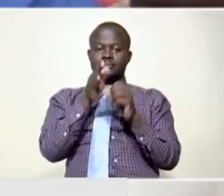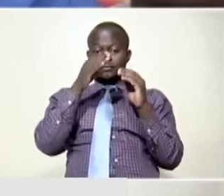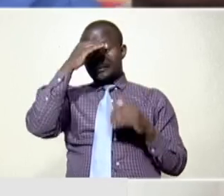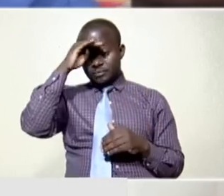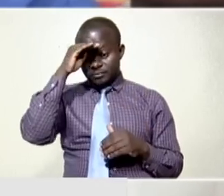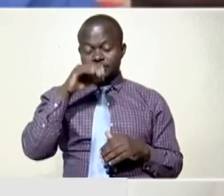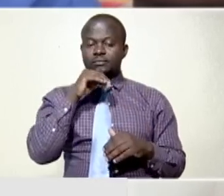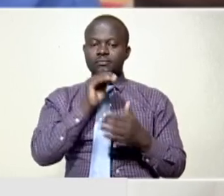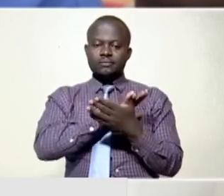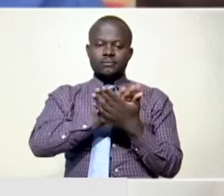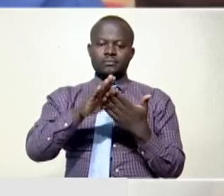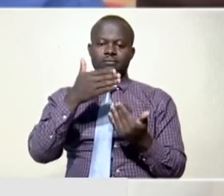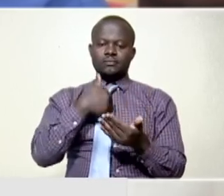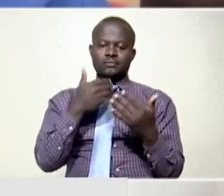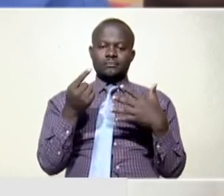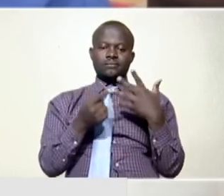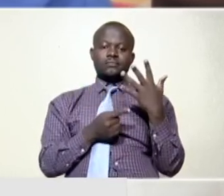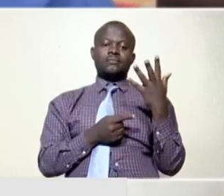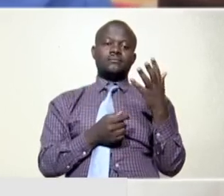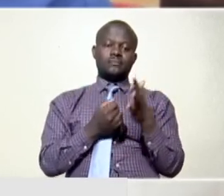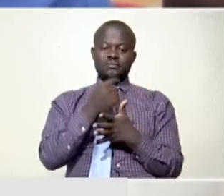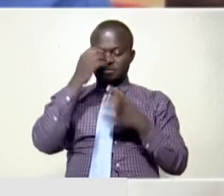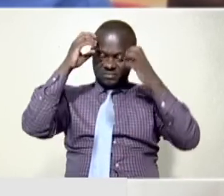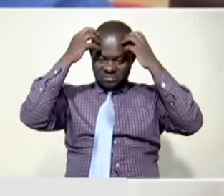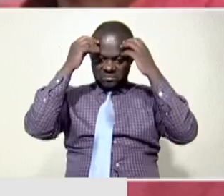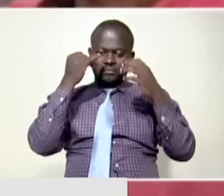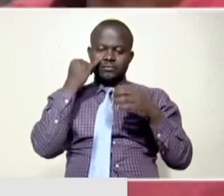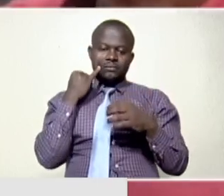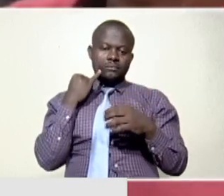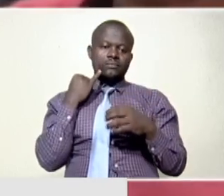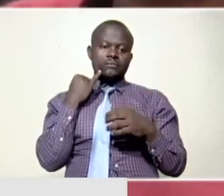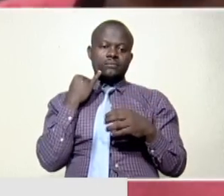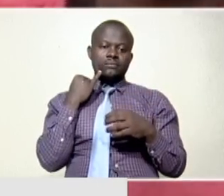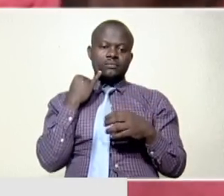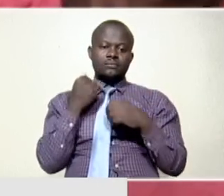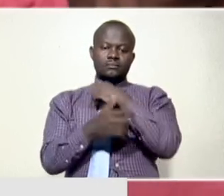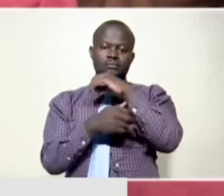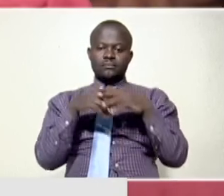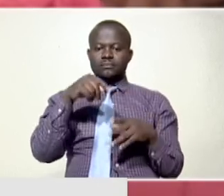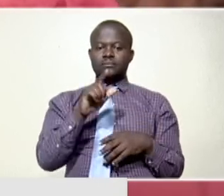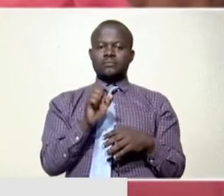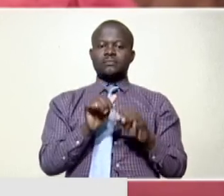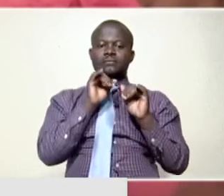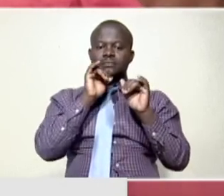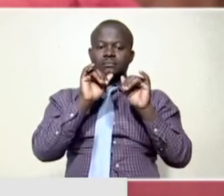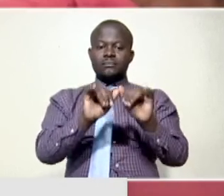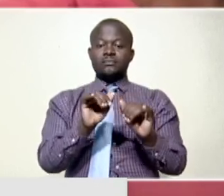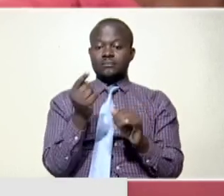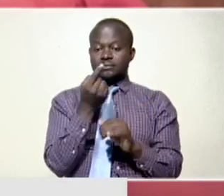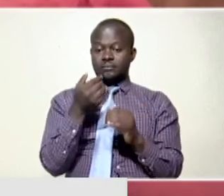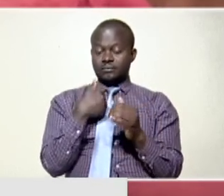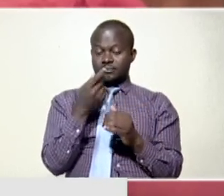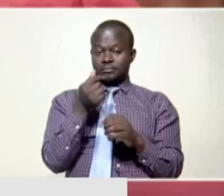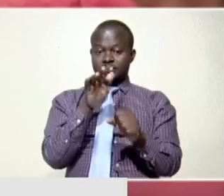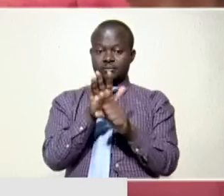nta parade bafite bituma agira amahane akabije basahuye peraje ntibamusigira n'igikombe yari umugeni washyingiwe afite amafaranga